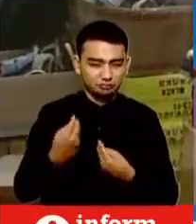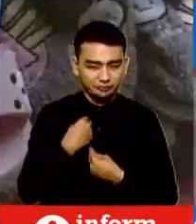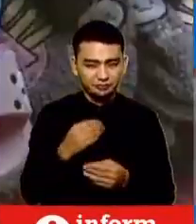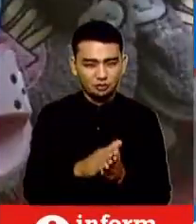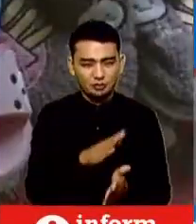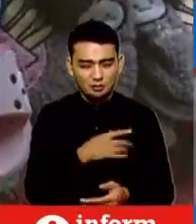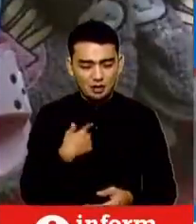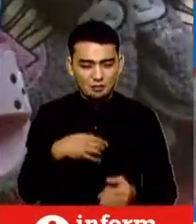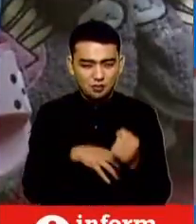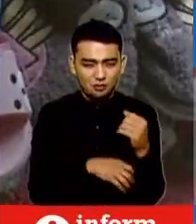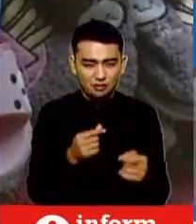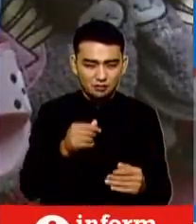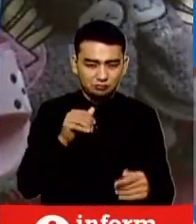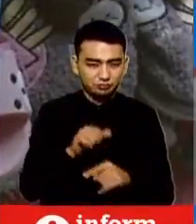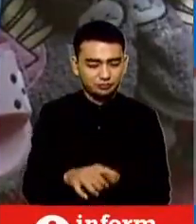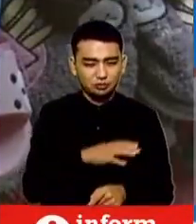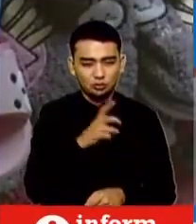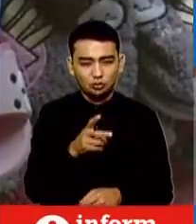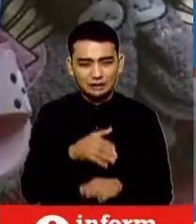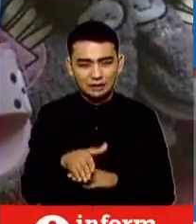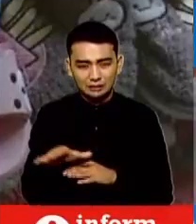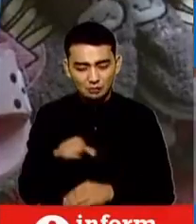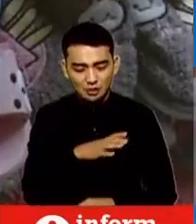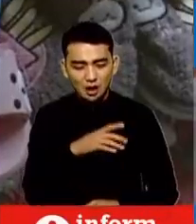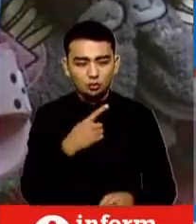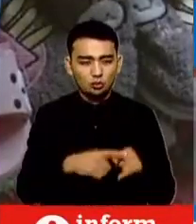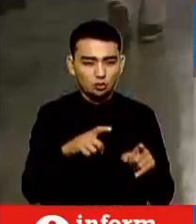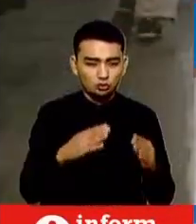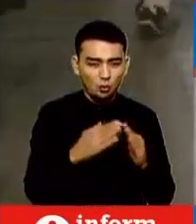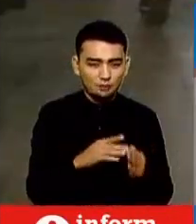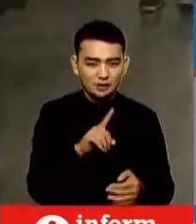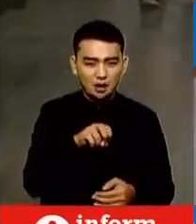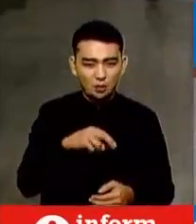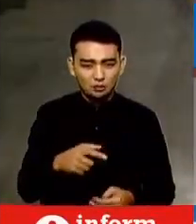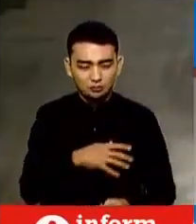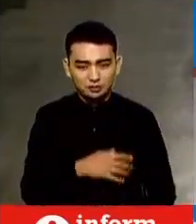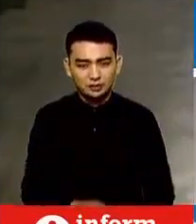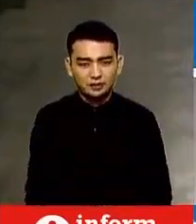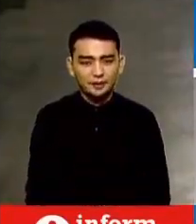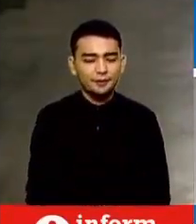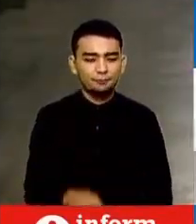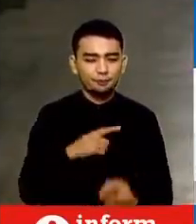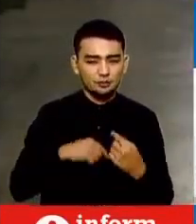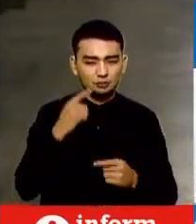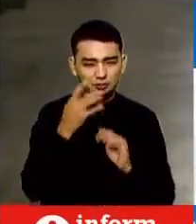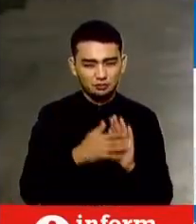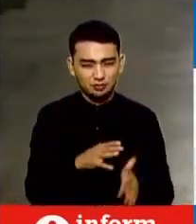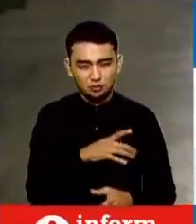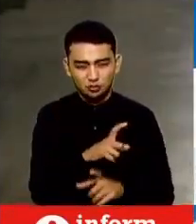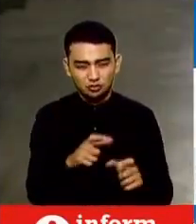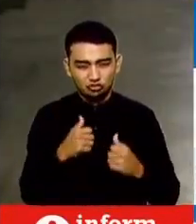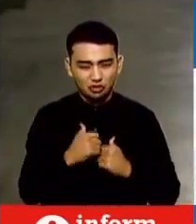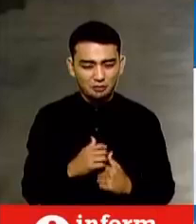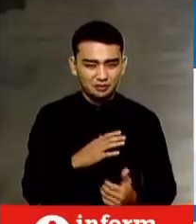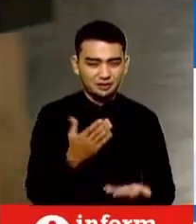вложил свои последние средства. Кто-то взял кредит, другие заложили дома. Мы понимаем, что люди были жертвами, то есть